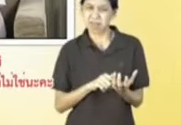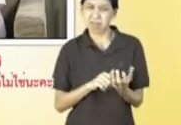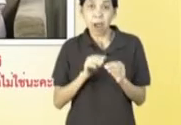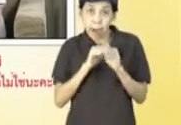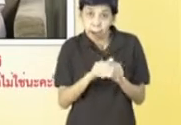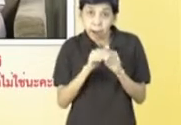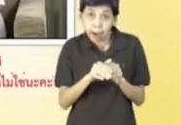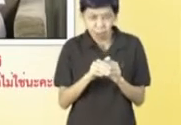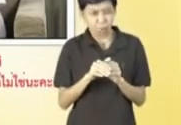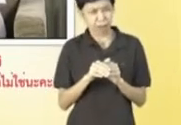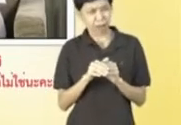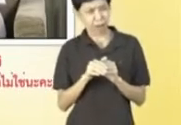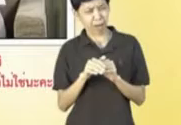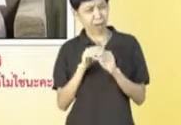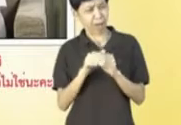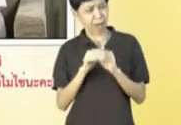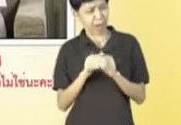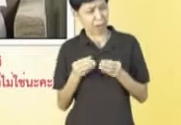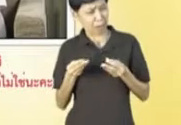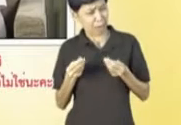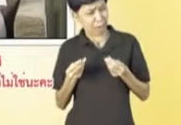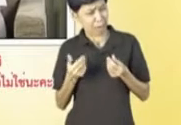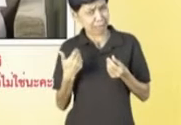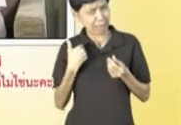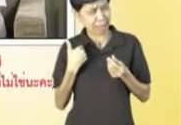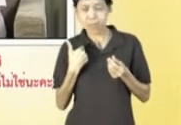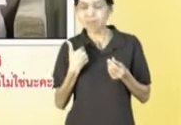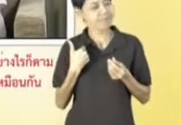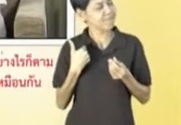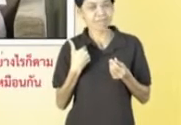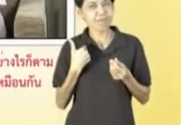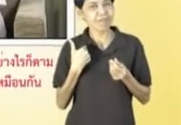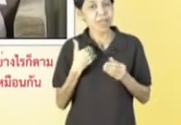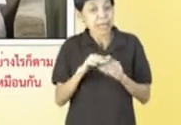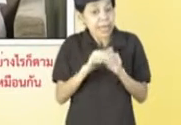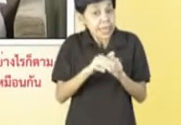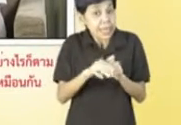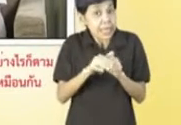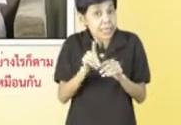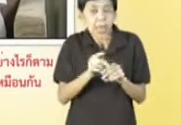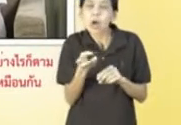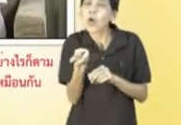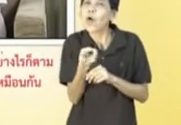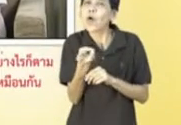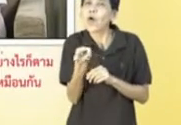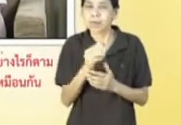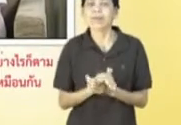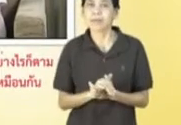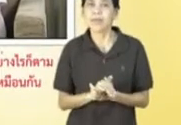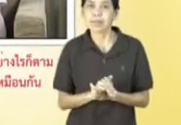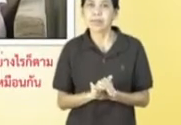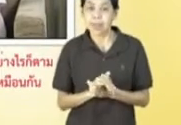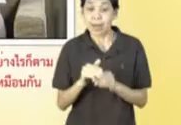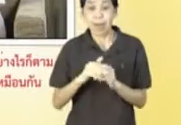ทินึกทันทีเลยนะคะว่าไขมันจะสูงนะคะแต่ไม่ใช่นะคะกะทิที่เราใช้นั้นไม่มากนักและถึงอย่าง